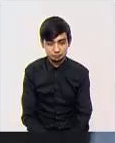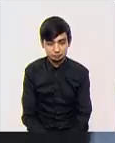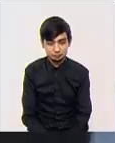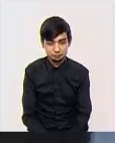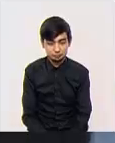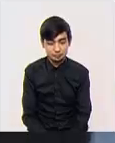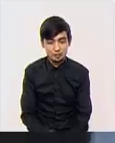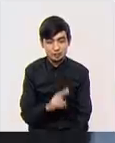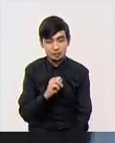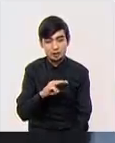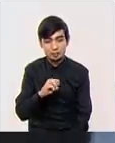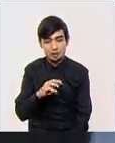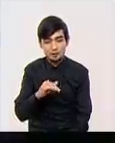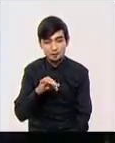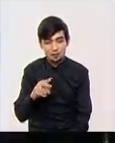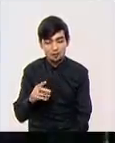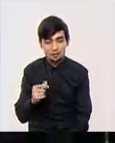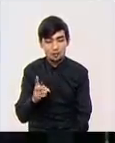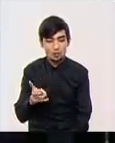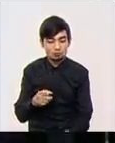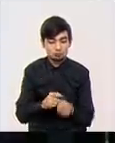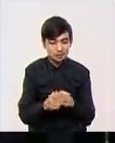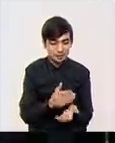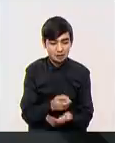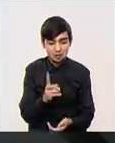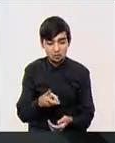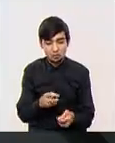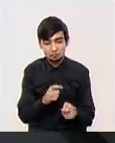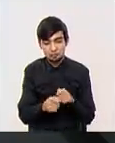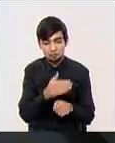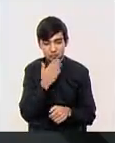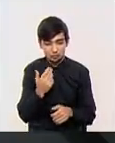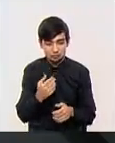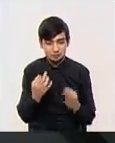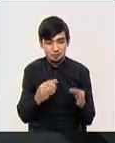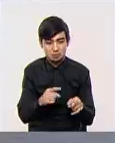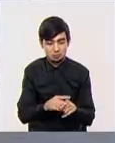отыр. Домофон ақшасын кімдер төлейді, кімдер төлемнен босатылған?